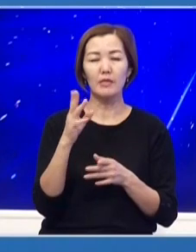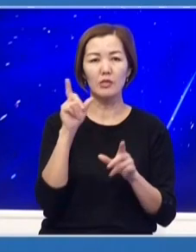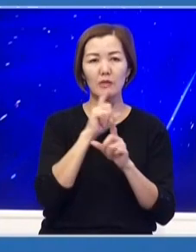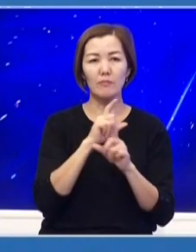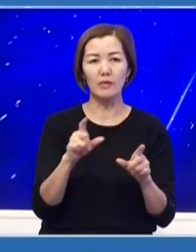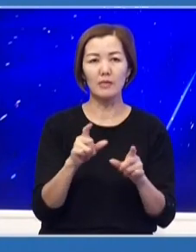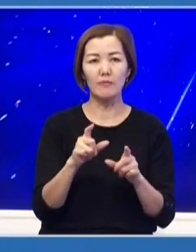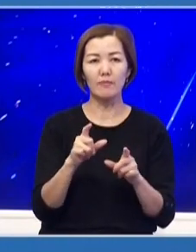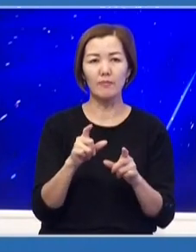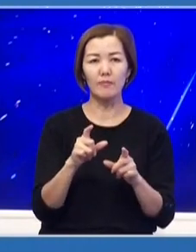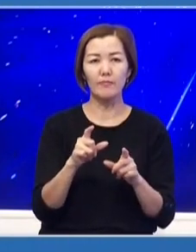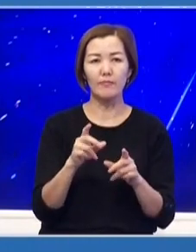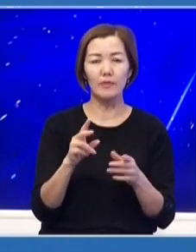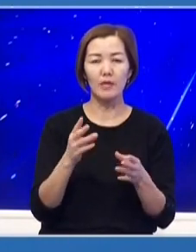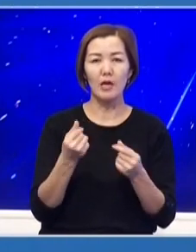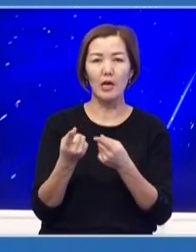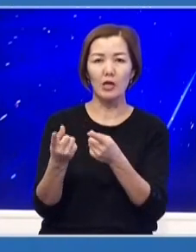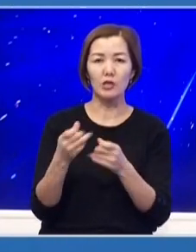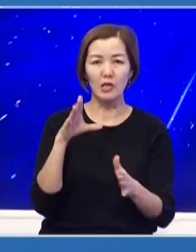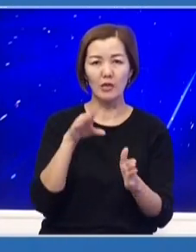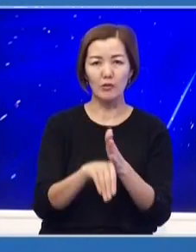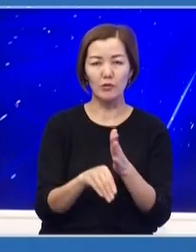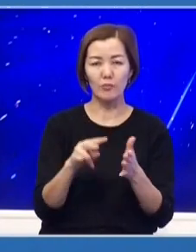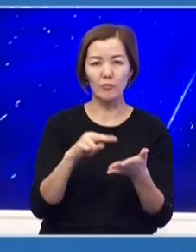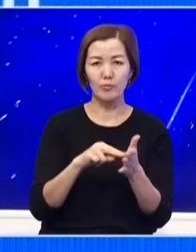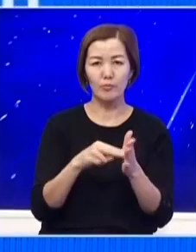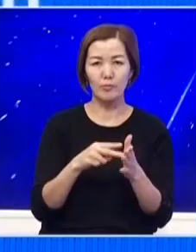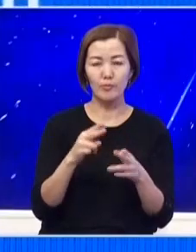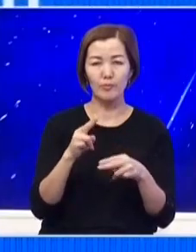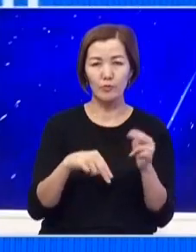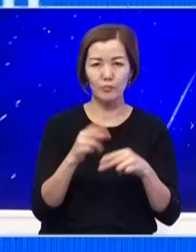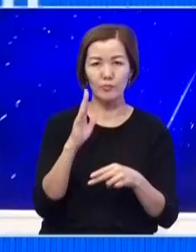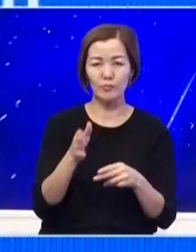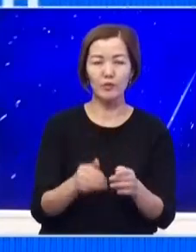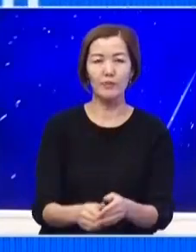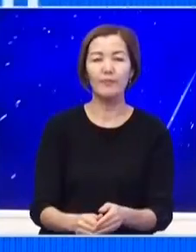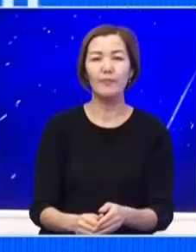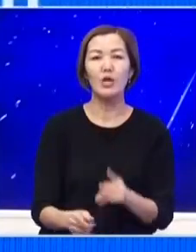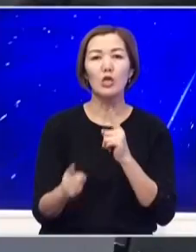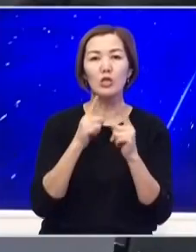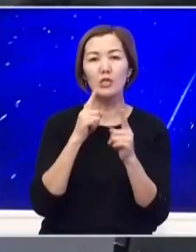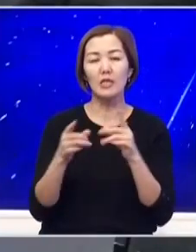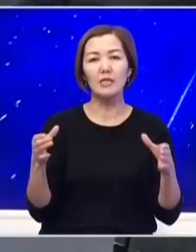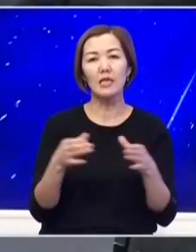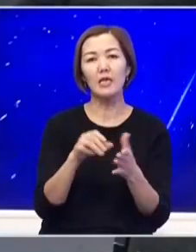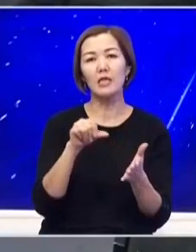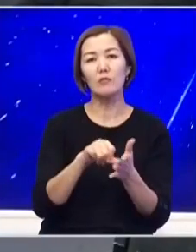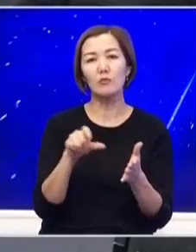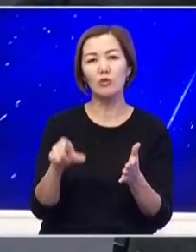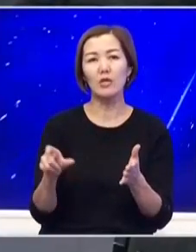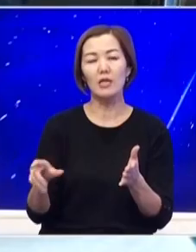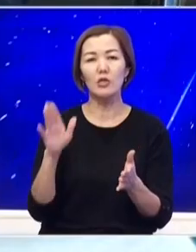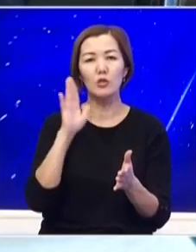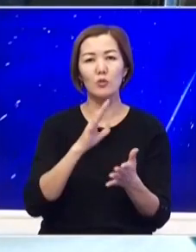жеке қаражаттан, жеке инвесторлардың қаражатынан салынатын болады. Айта кетерлігі, отырыс барысында кеңес мүшелері су